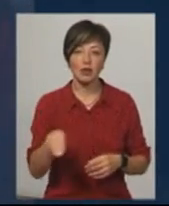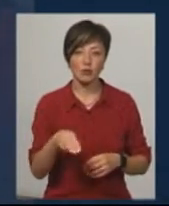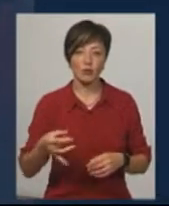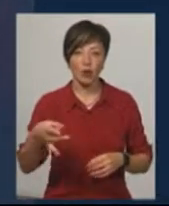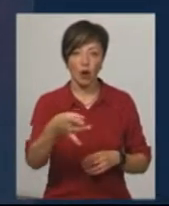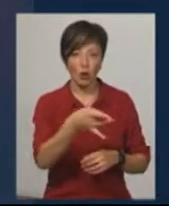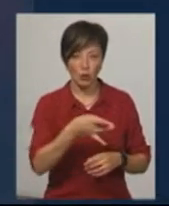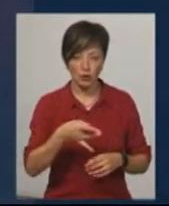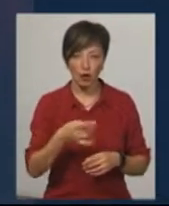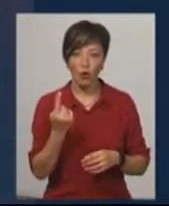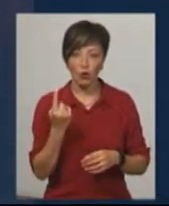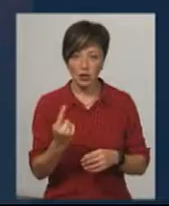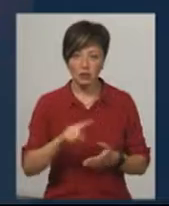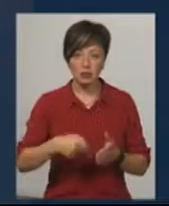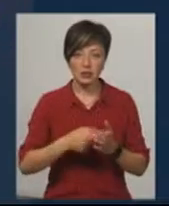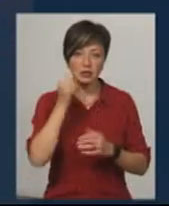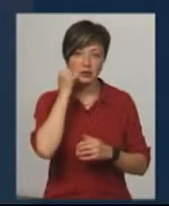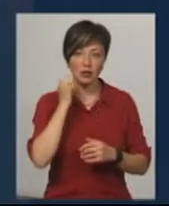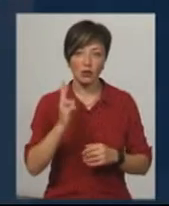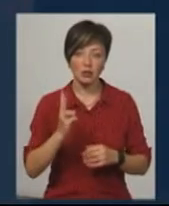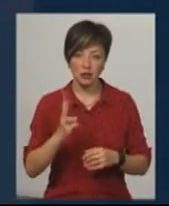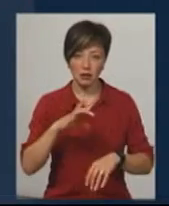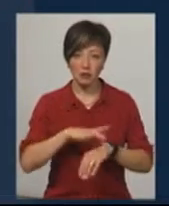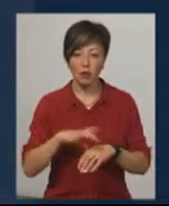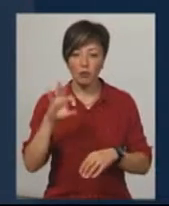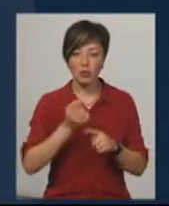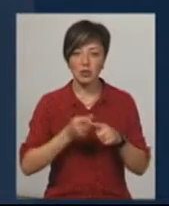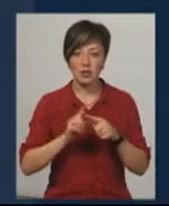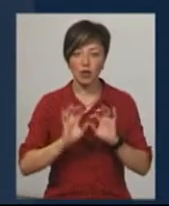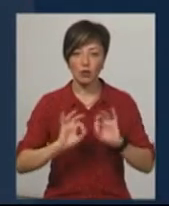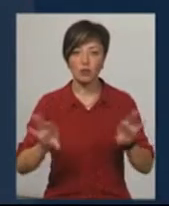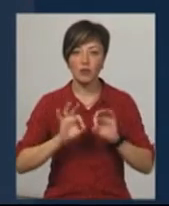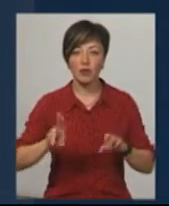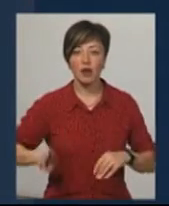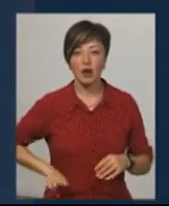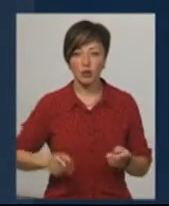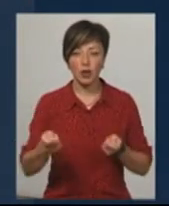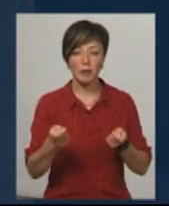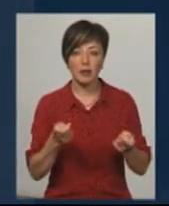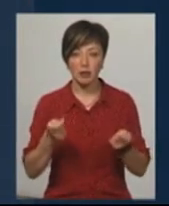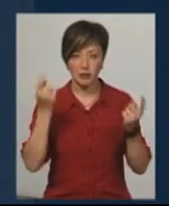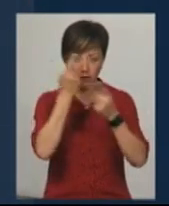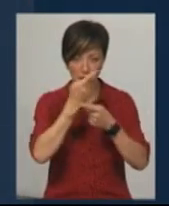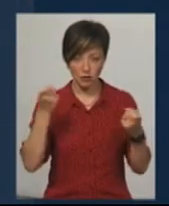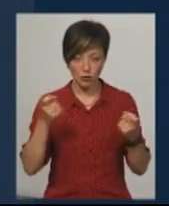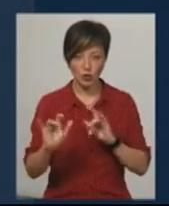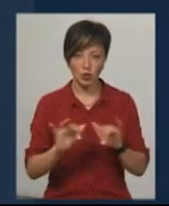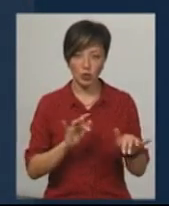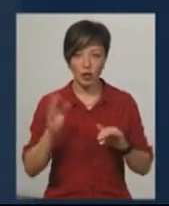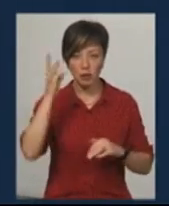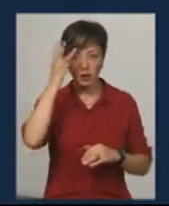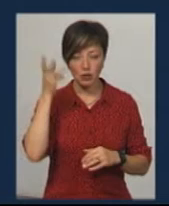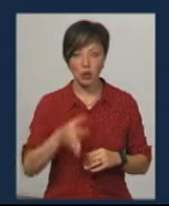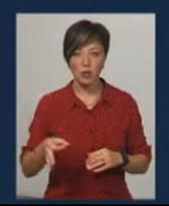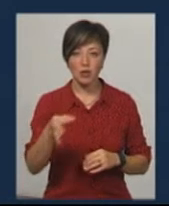Теофіпольському районах, 1 – у місті Старокостянтинів. Про це Суспільному розповіла директорка Департаменту інформаційної діяльності